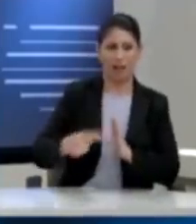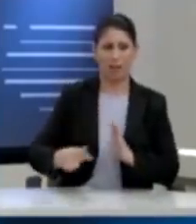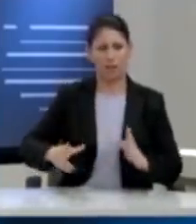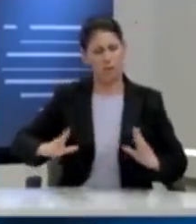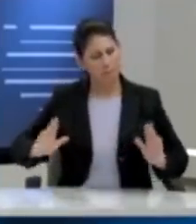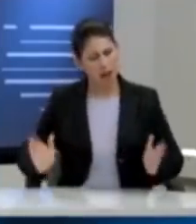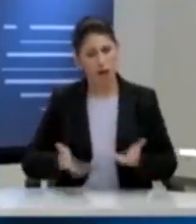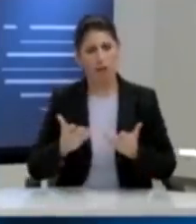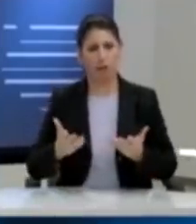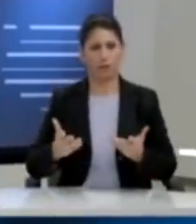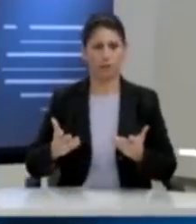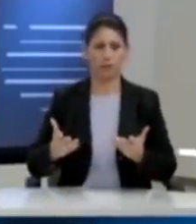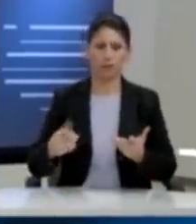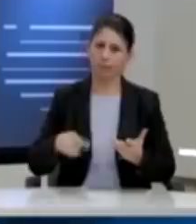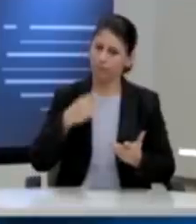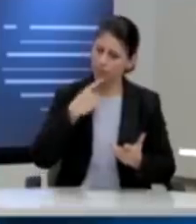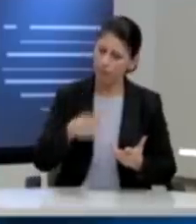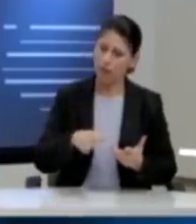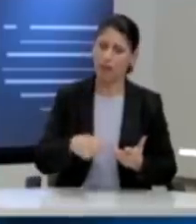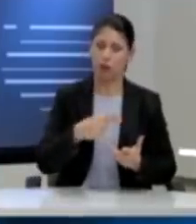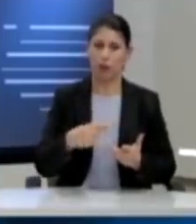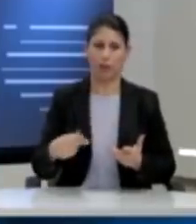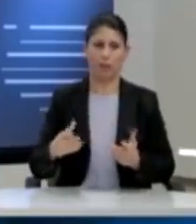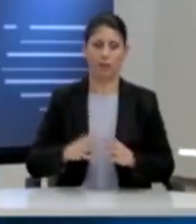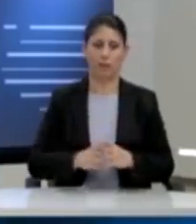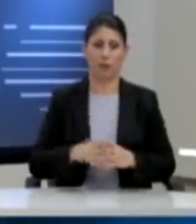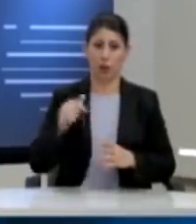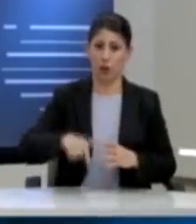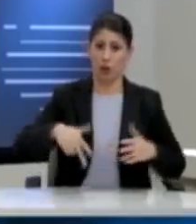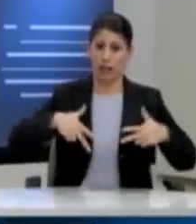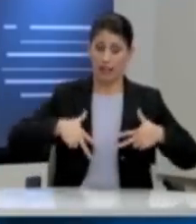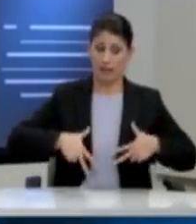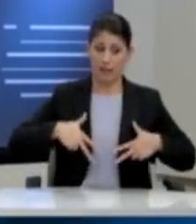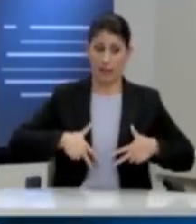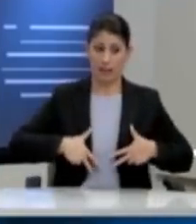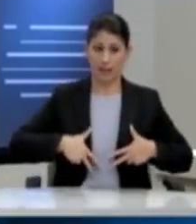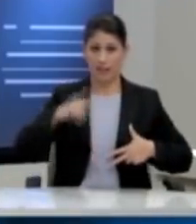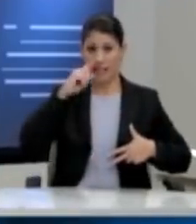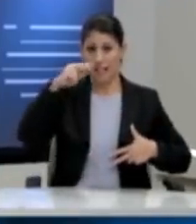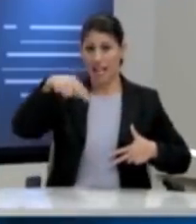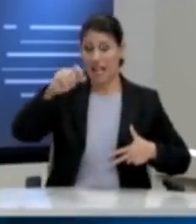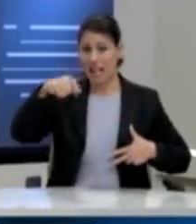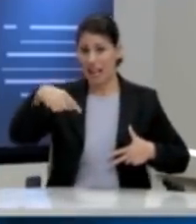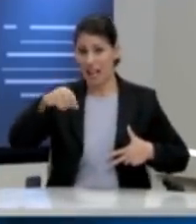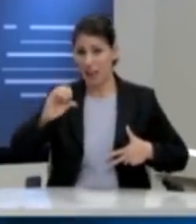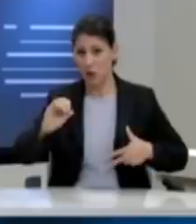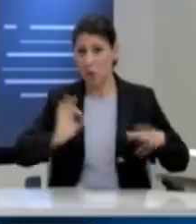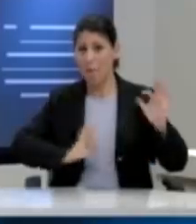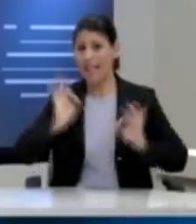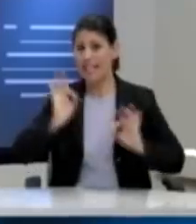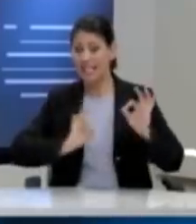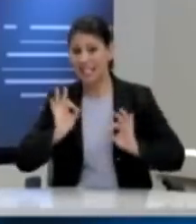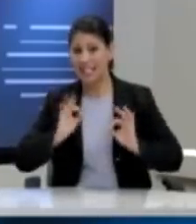αυτά, συγκλίναμε σε αυτό. Και τώρα κυβέρνηση της νατοϊκής